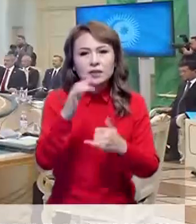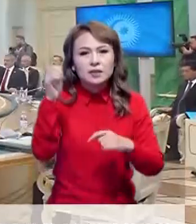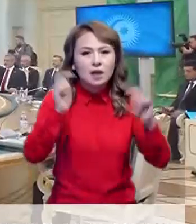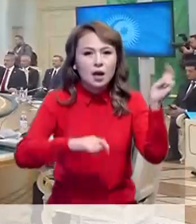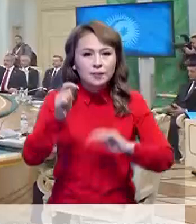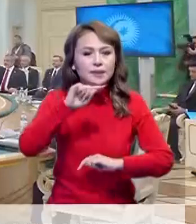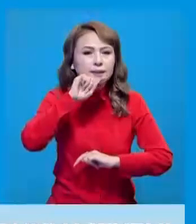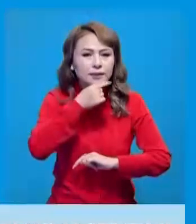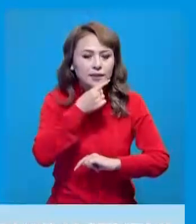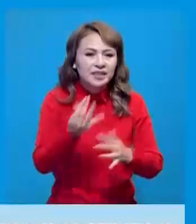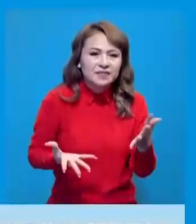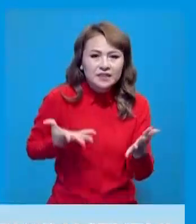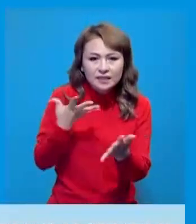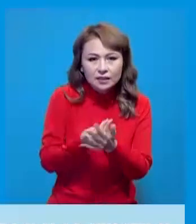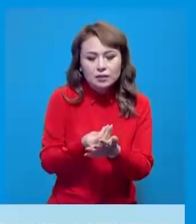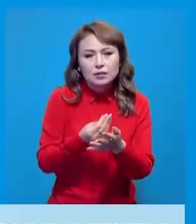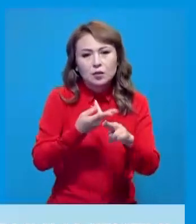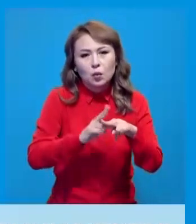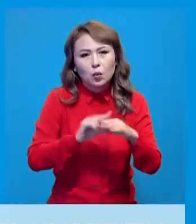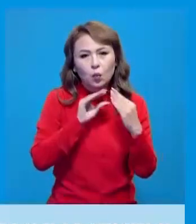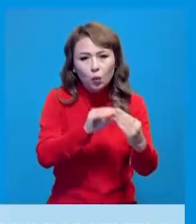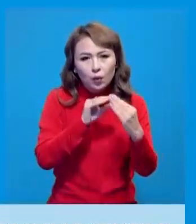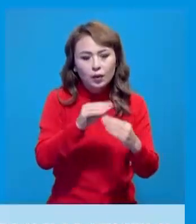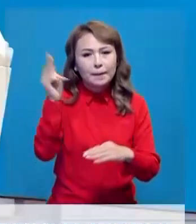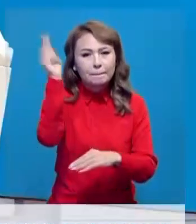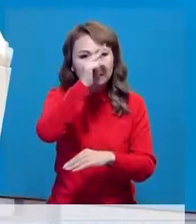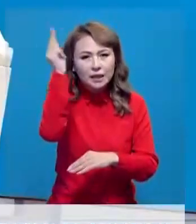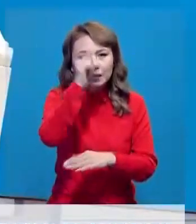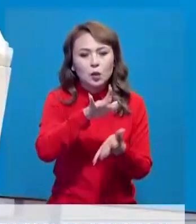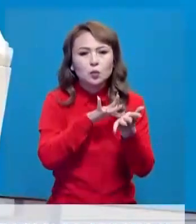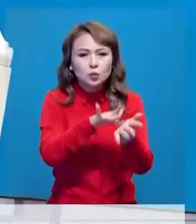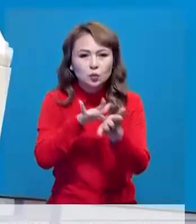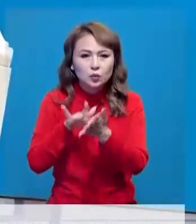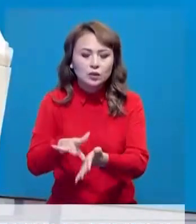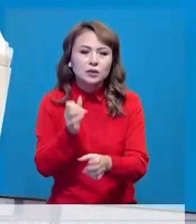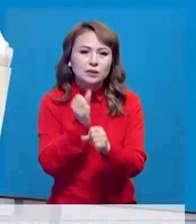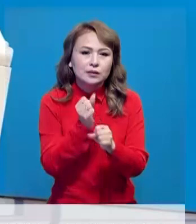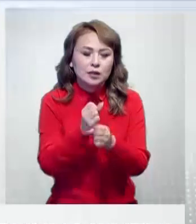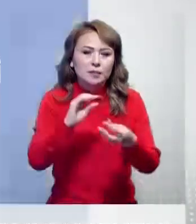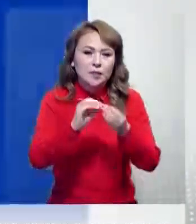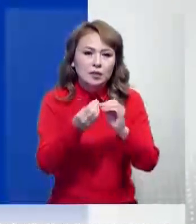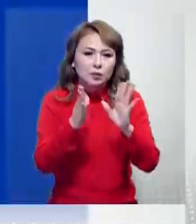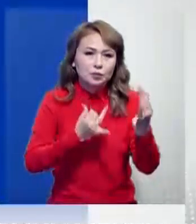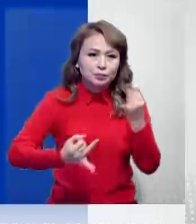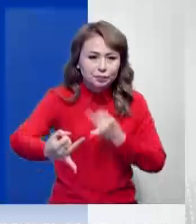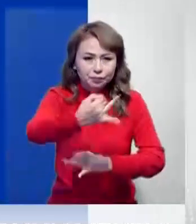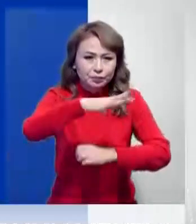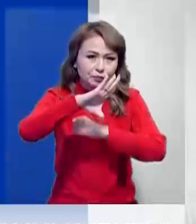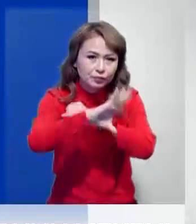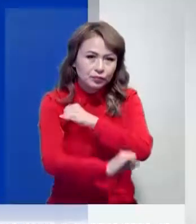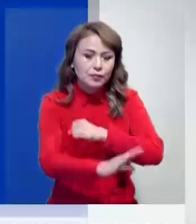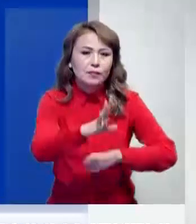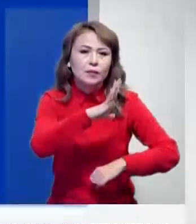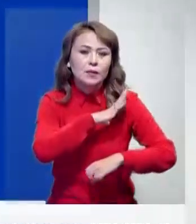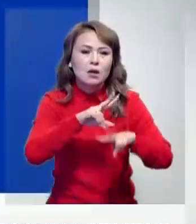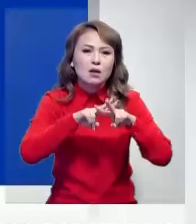саммитте экономика, инвестиция, кеден, көлік, білім, туризм және ақпарат саласындағы бір қатар мәселе талқыланады. Жиын соңында Астана